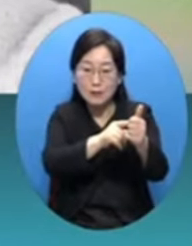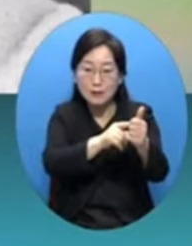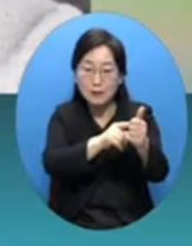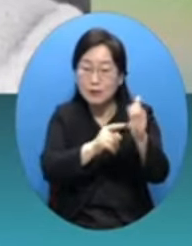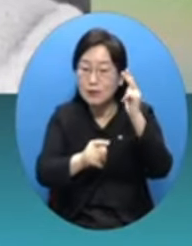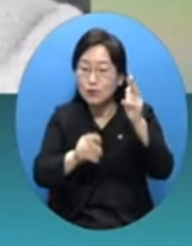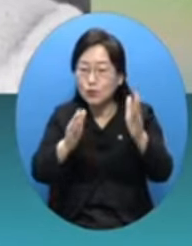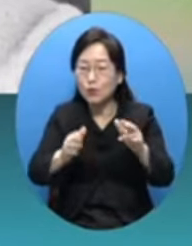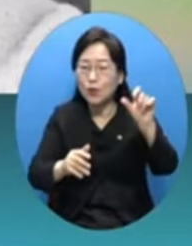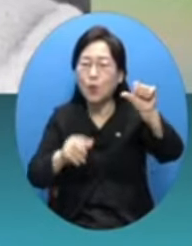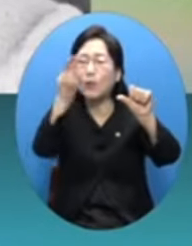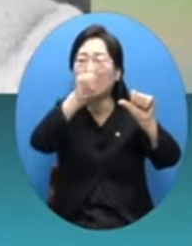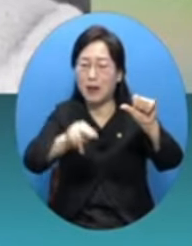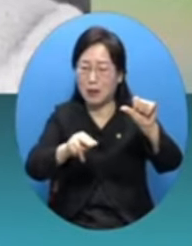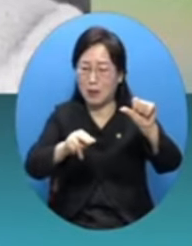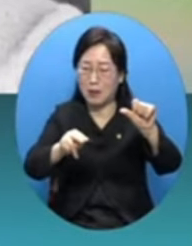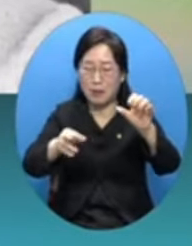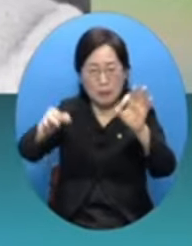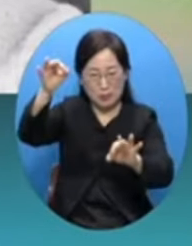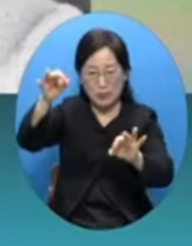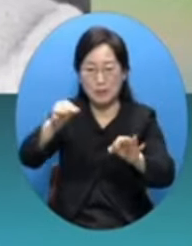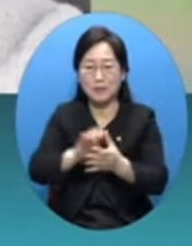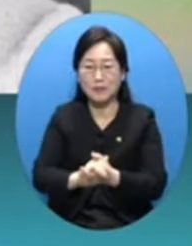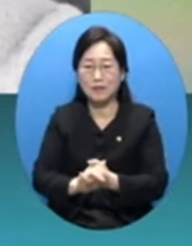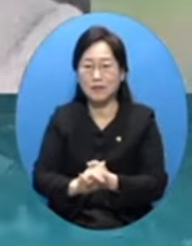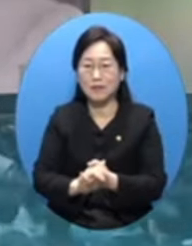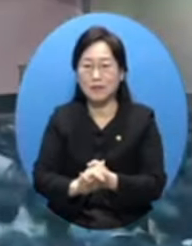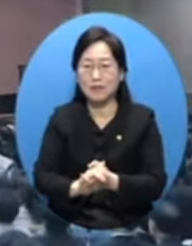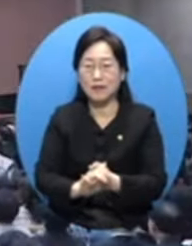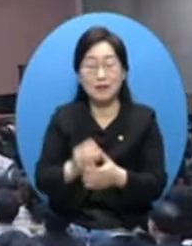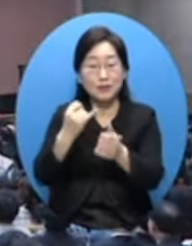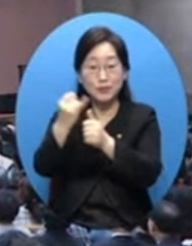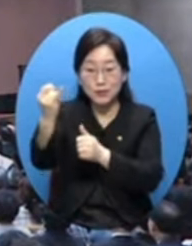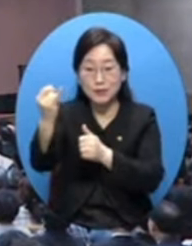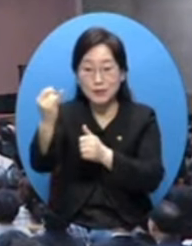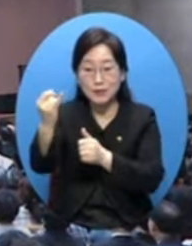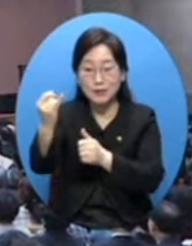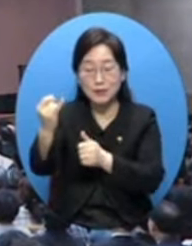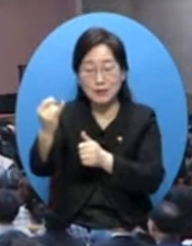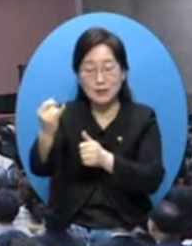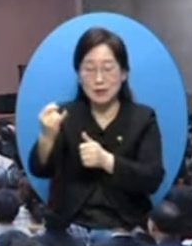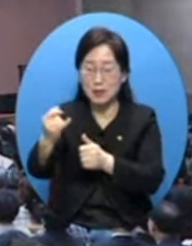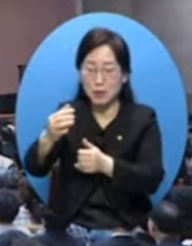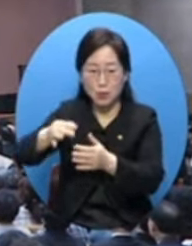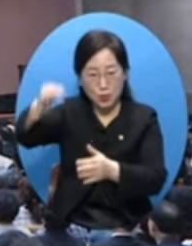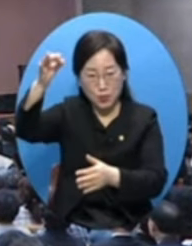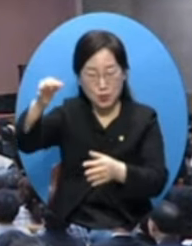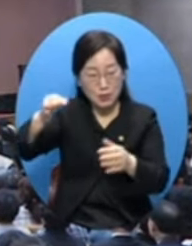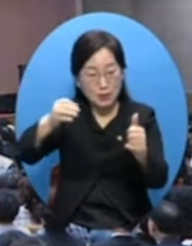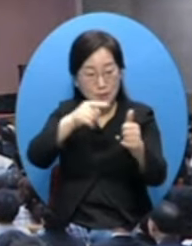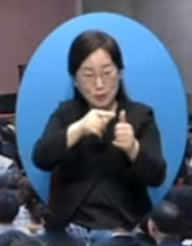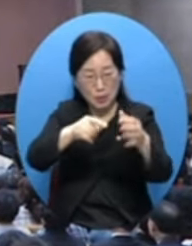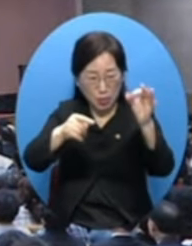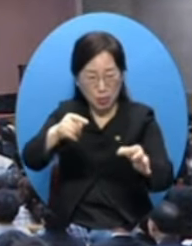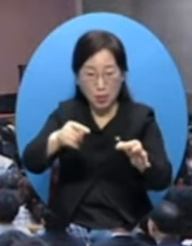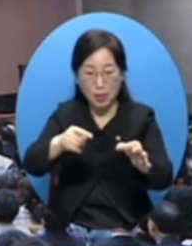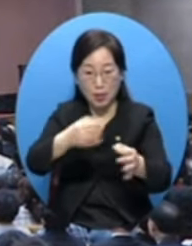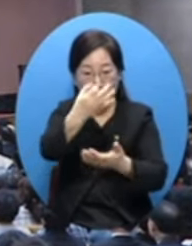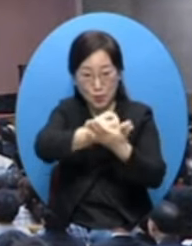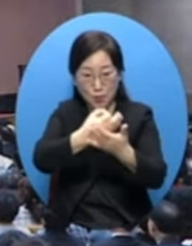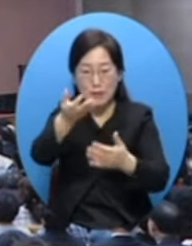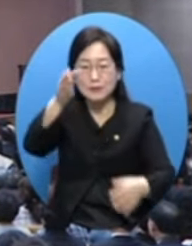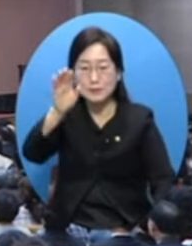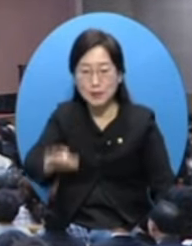5달러의 주급을 받았습니다 그러니까 부인의 4밖에 못 되는 그러 수입이 있었는데도